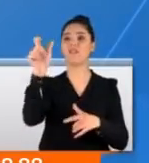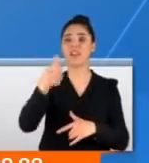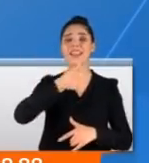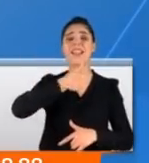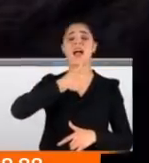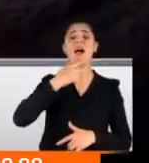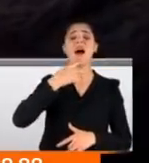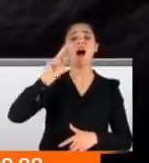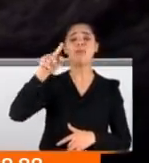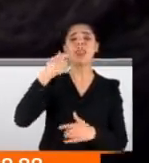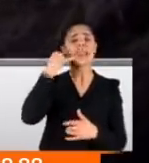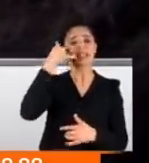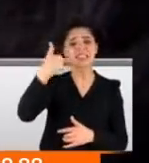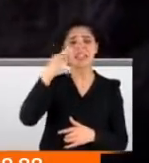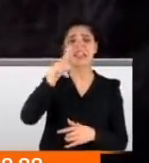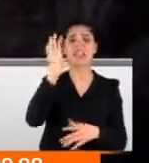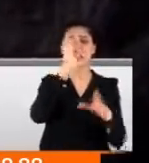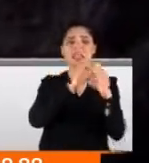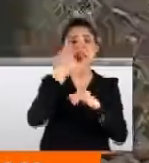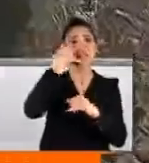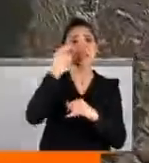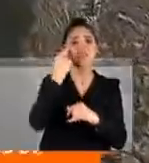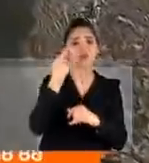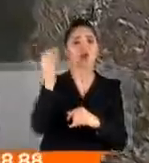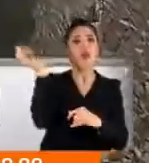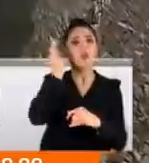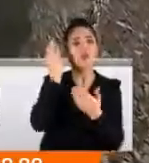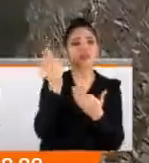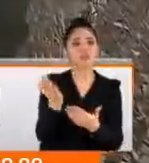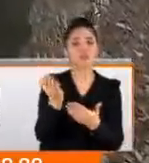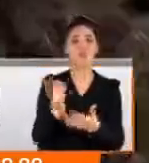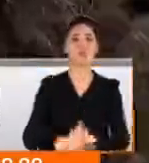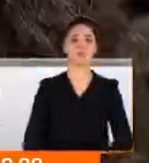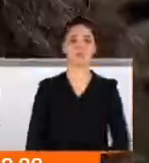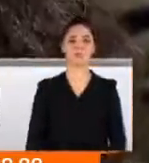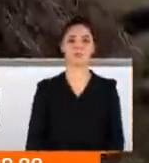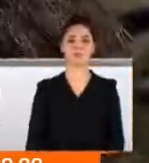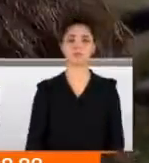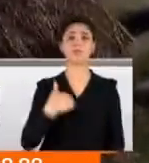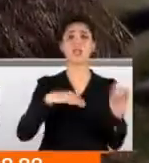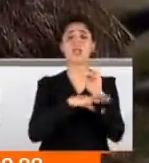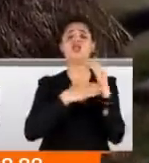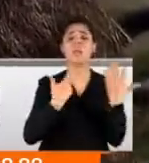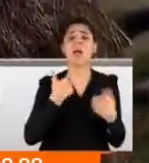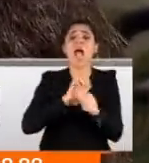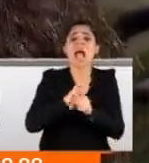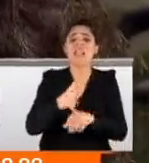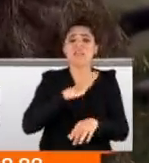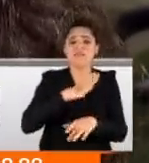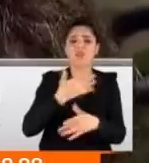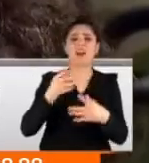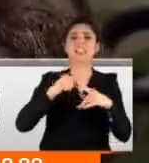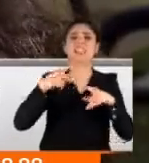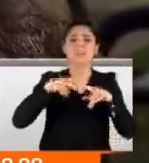ablasının sesini en son bakım evinden gizlice açtığı telefon sayesinde duyduğunu ileri sürdü. Yaşıyorum ama dedi burada bana çok kötü davranıyorlar.